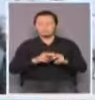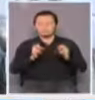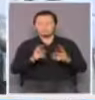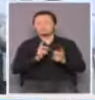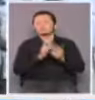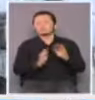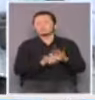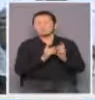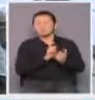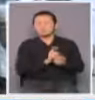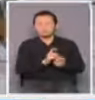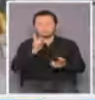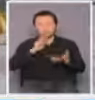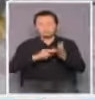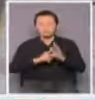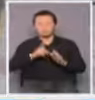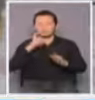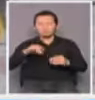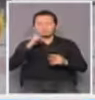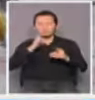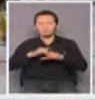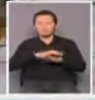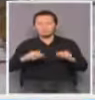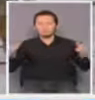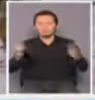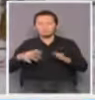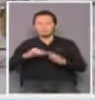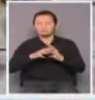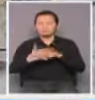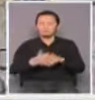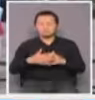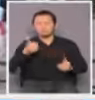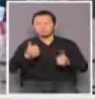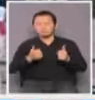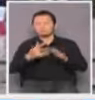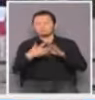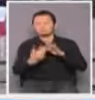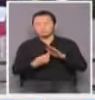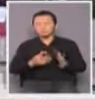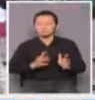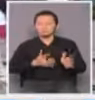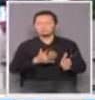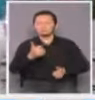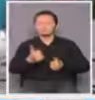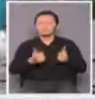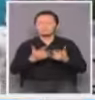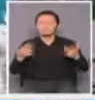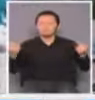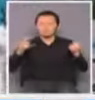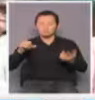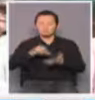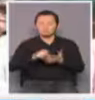күресуге шақырған марафонға қатысушы жастардың қарасы қалың. Олар дзюдо, таэквондо, баскетбол, велошеру секілді спорттық шараларға